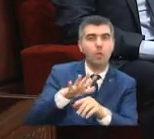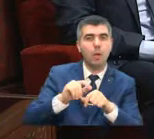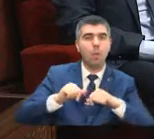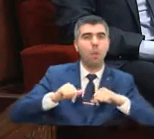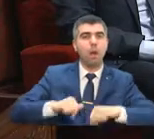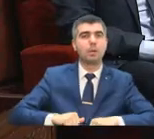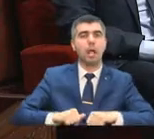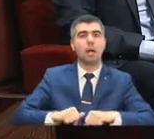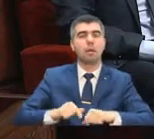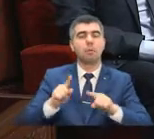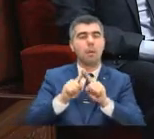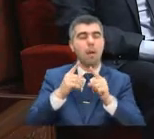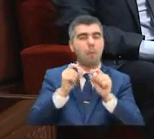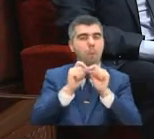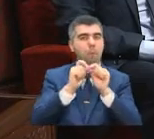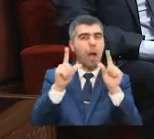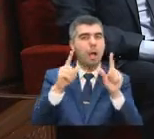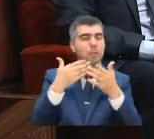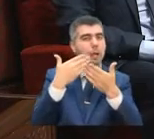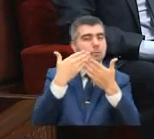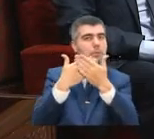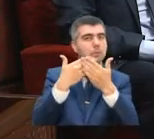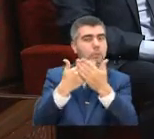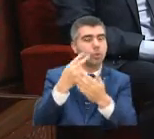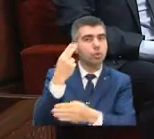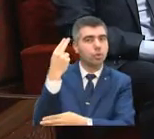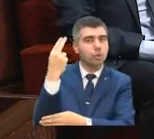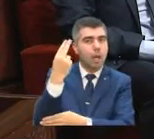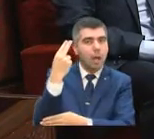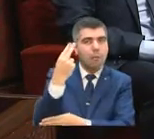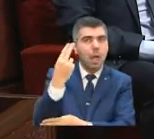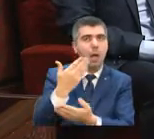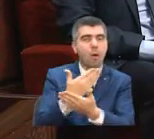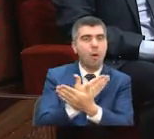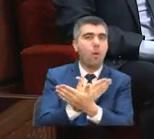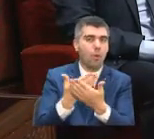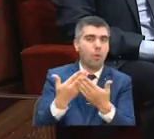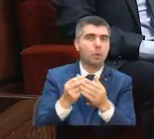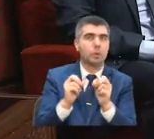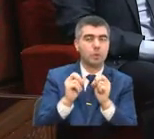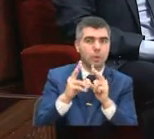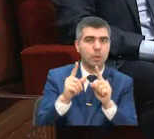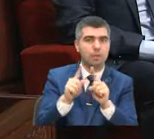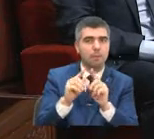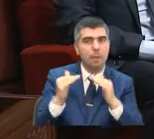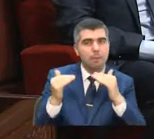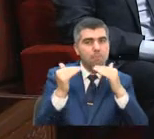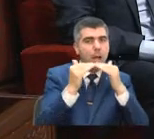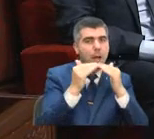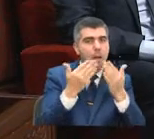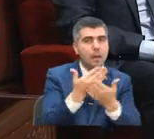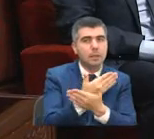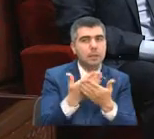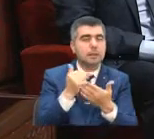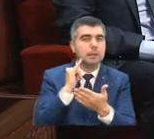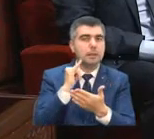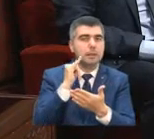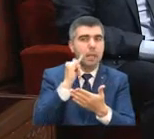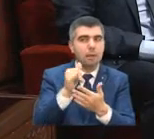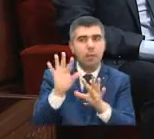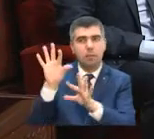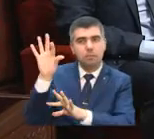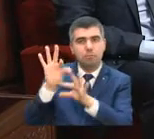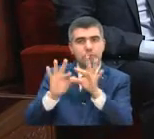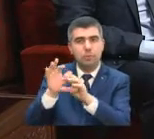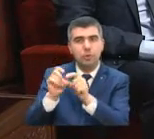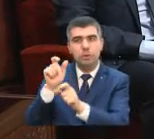مما هو موجود لدى الجامعات من تخصصات ويكون هو هناك مزيد من التلاؤم ومزيد من الاستيعاب الطاقات والمؤهلات